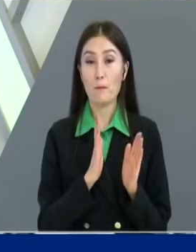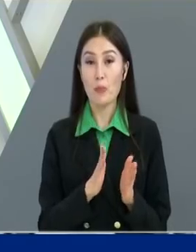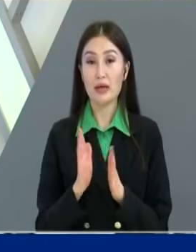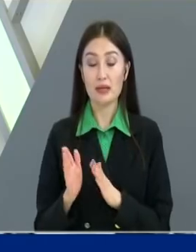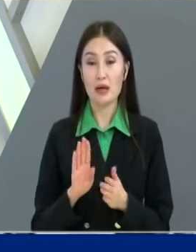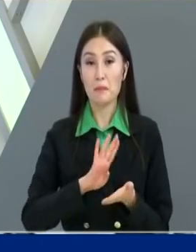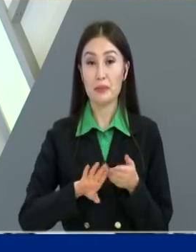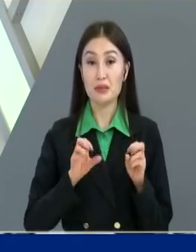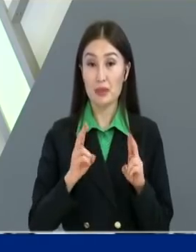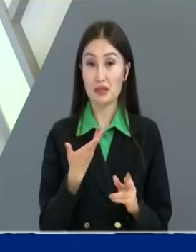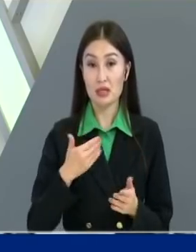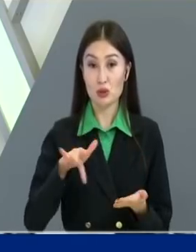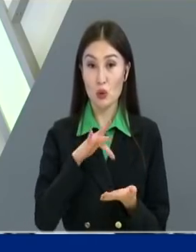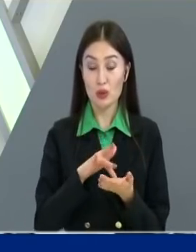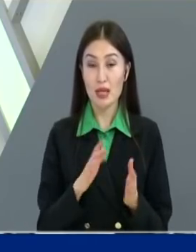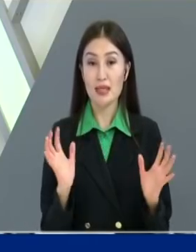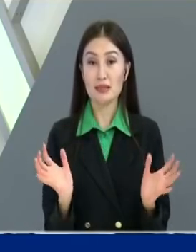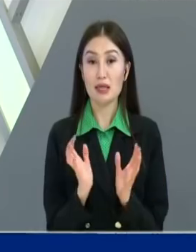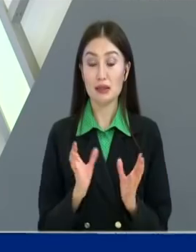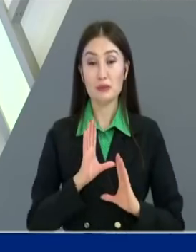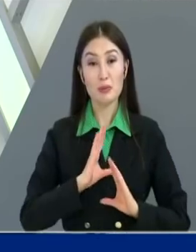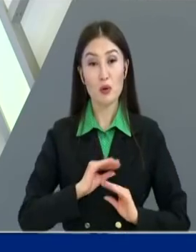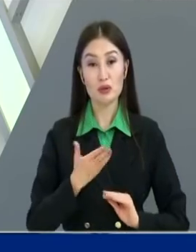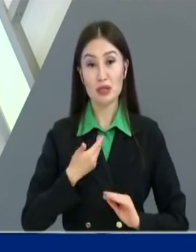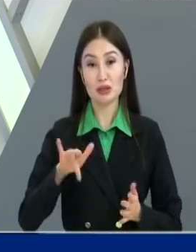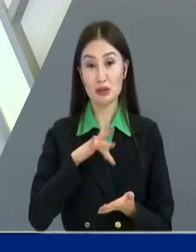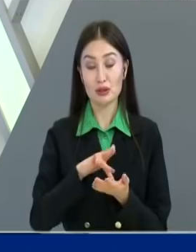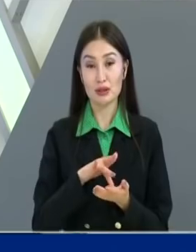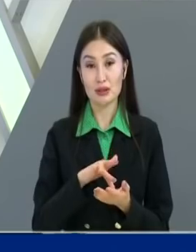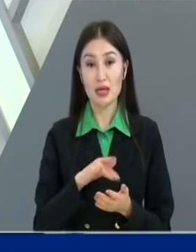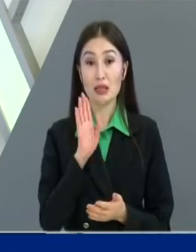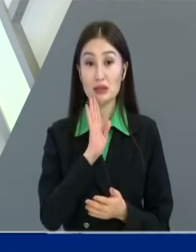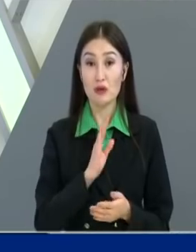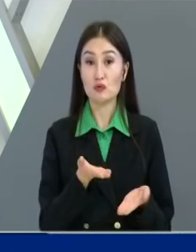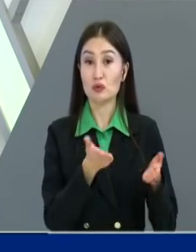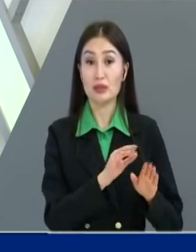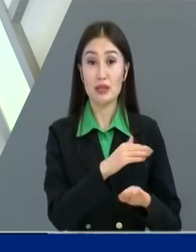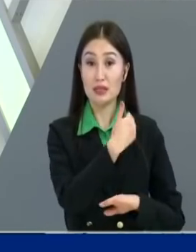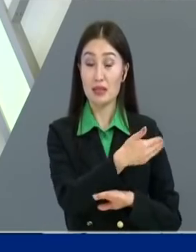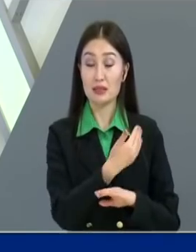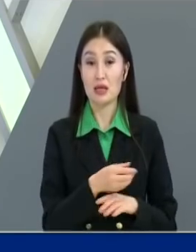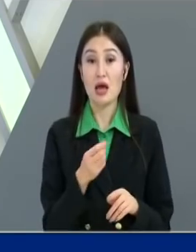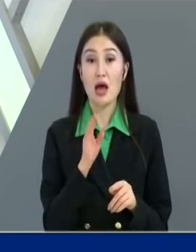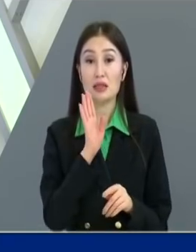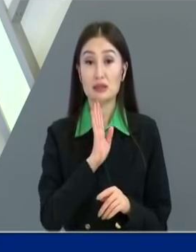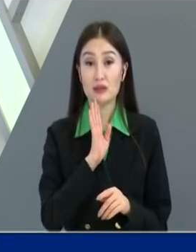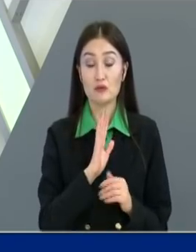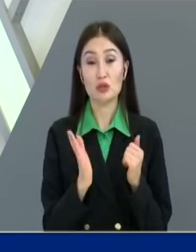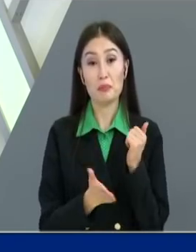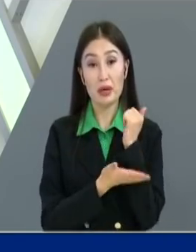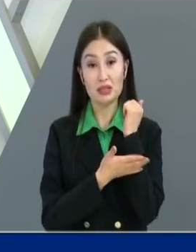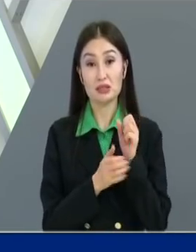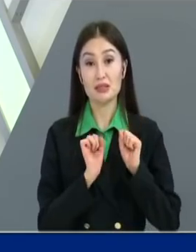наш город и сохраним спокойствие наших граждан. Слабый пол не остался в стороне. Женщины, как и повелось с давних времен,